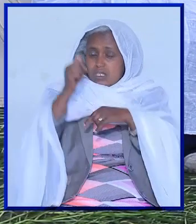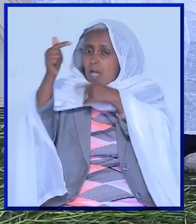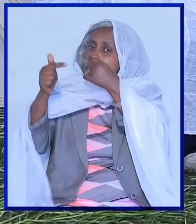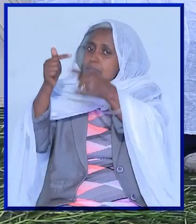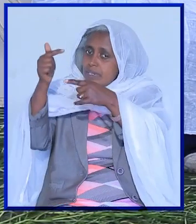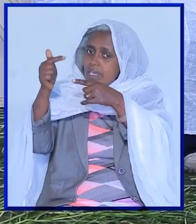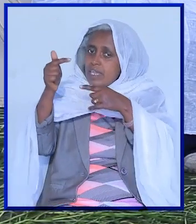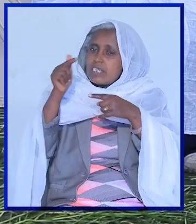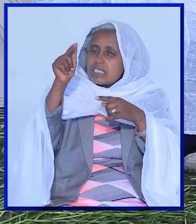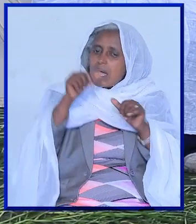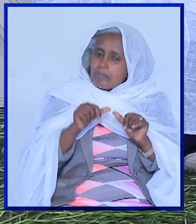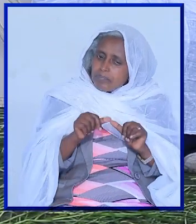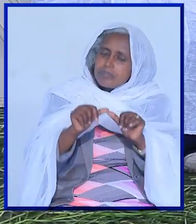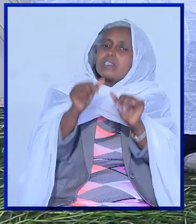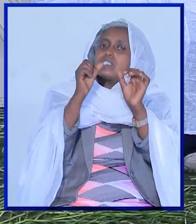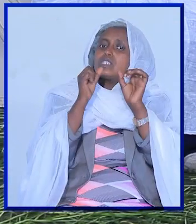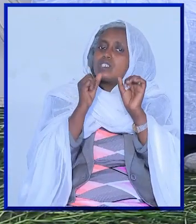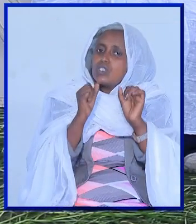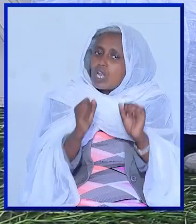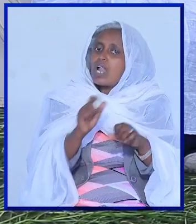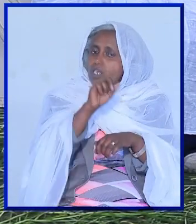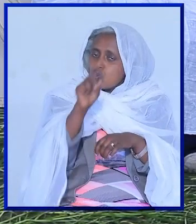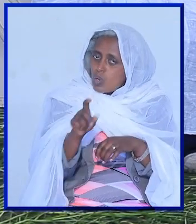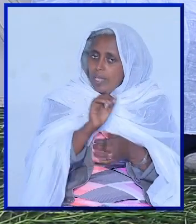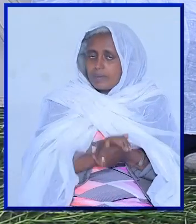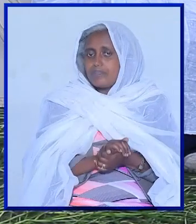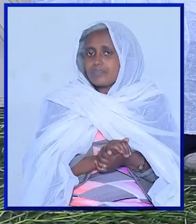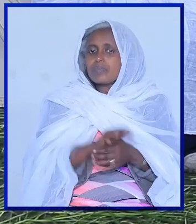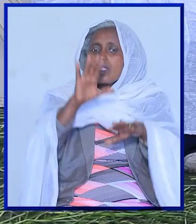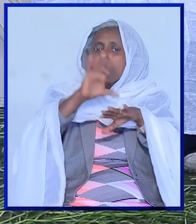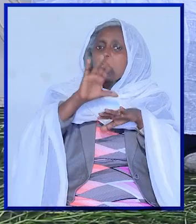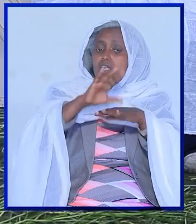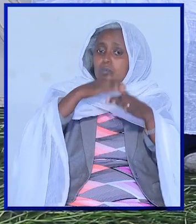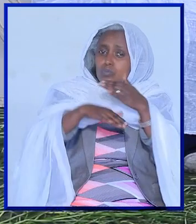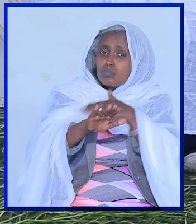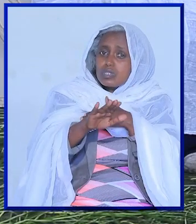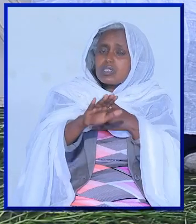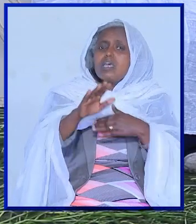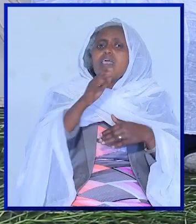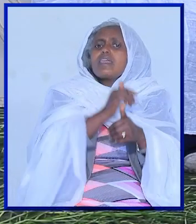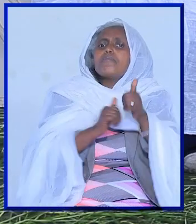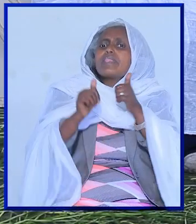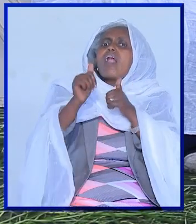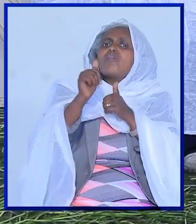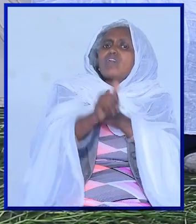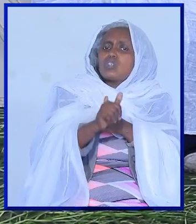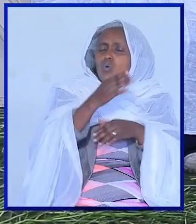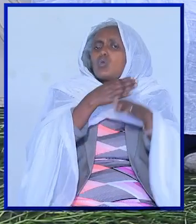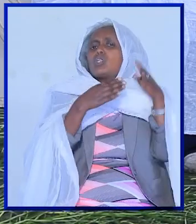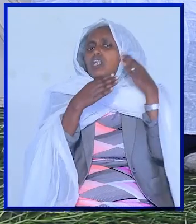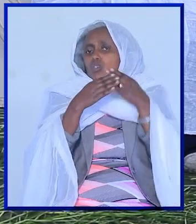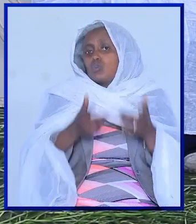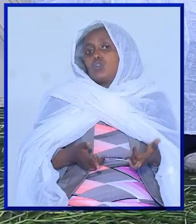እንደው ትዘልቃለች ወይ? በምናኔው ህይወት ሊሄድ ብትል ገዳም ውስጥ የምታልፋቸው